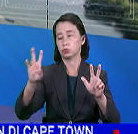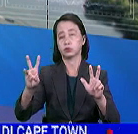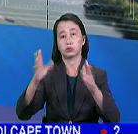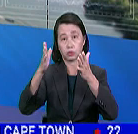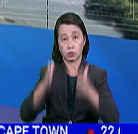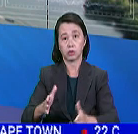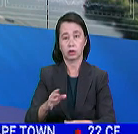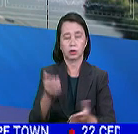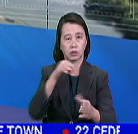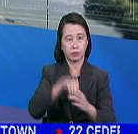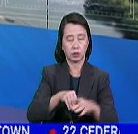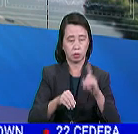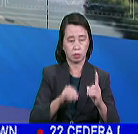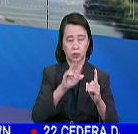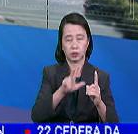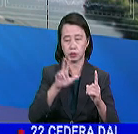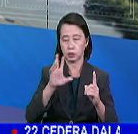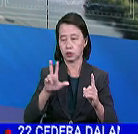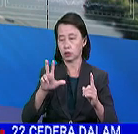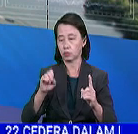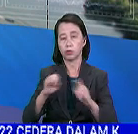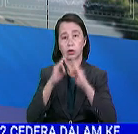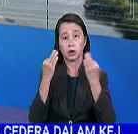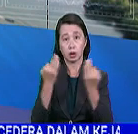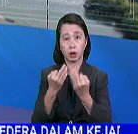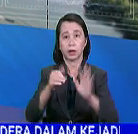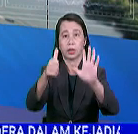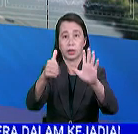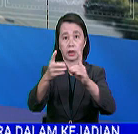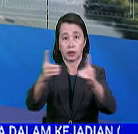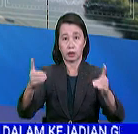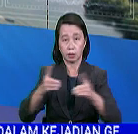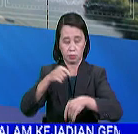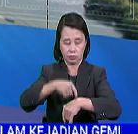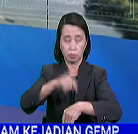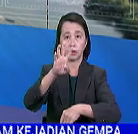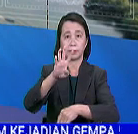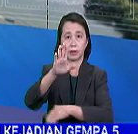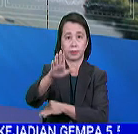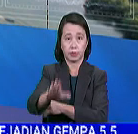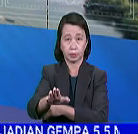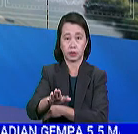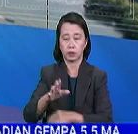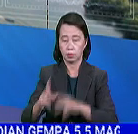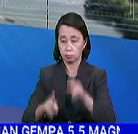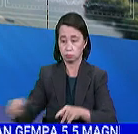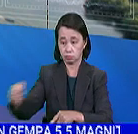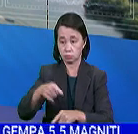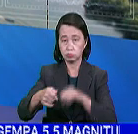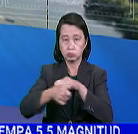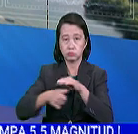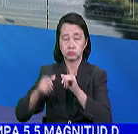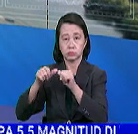melibatkan 1330 keluarga di enam daerah setakat 4 petang tadi penduduk ini